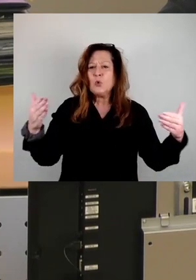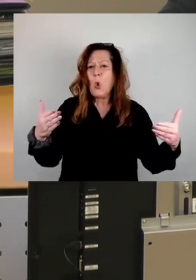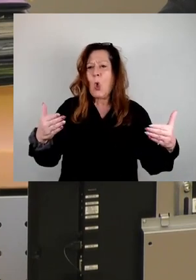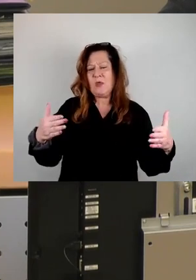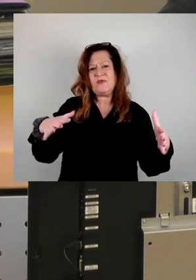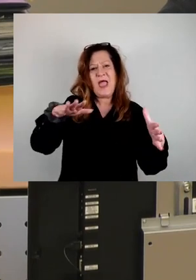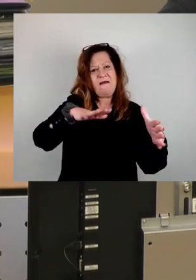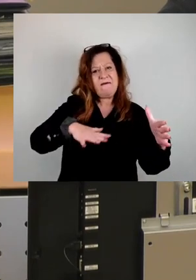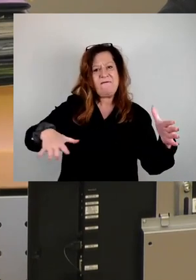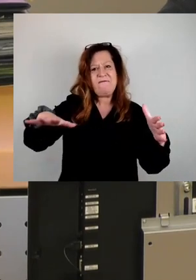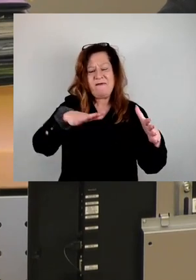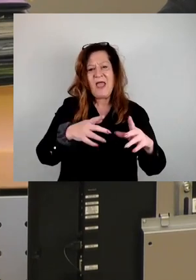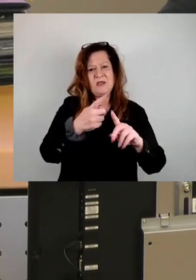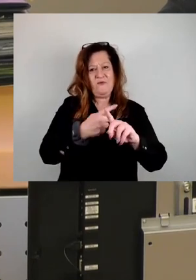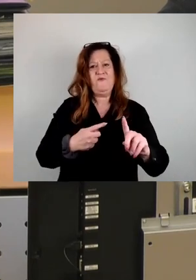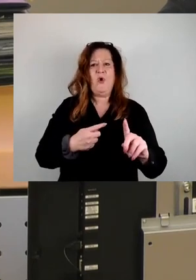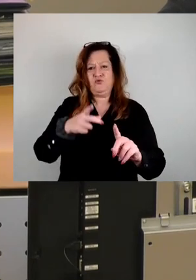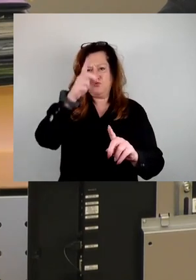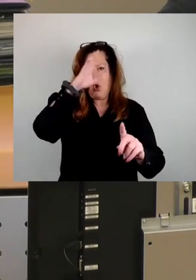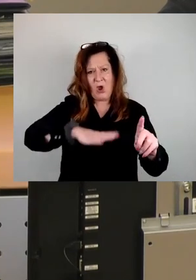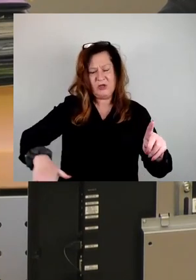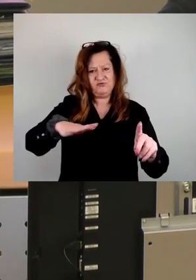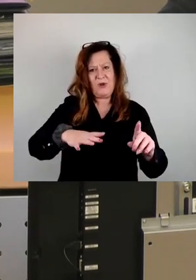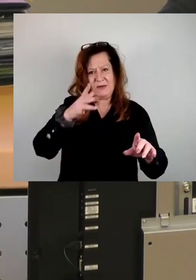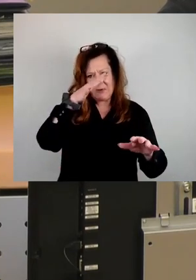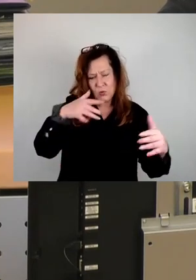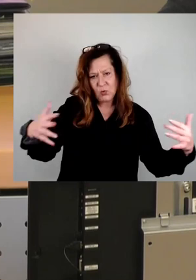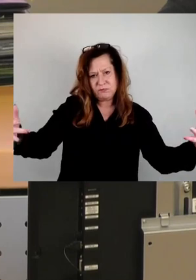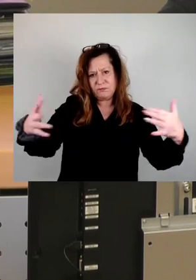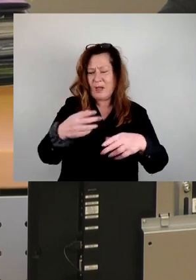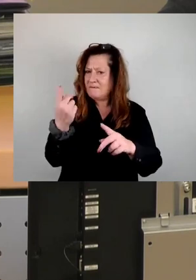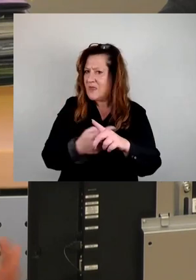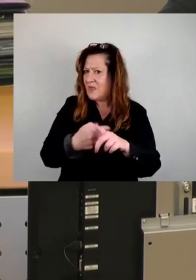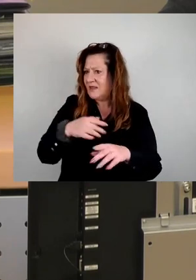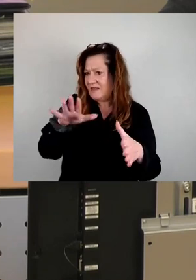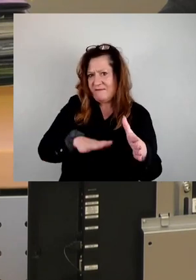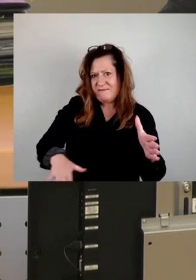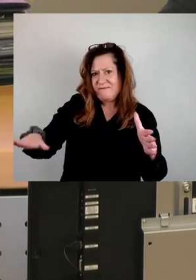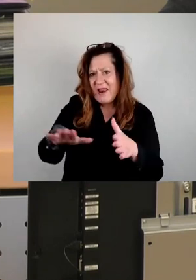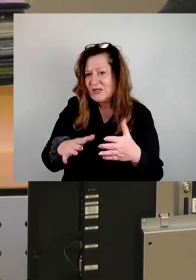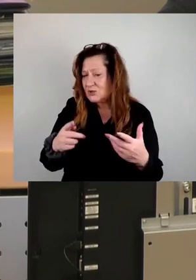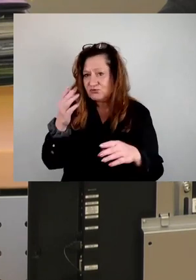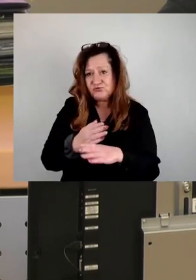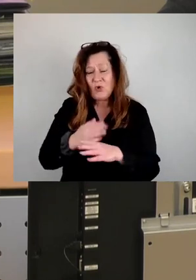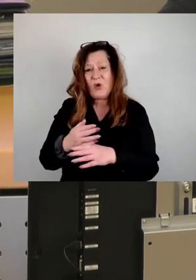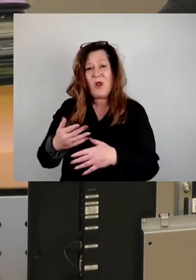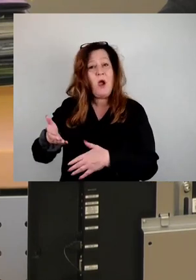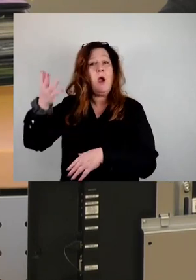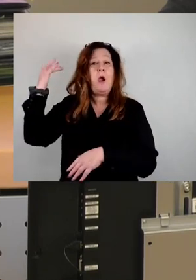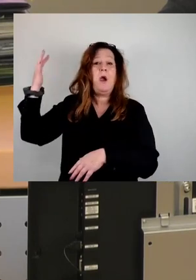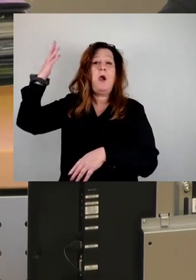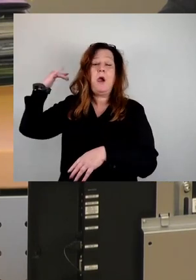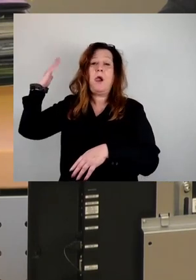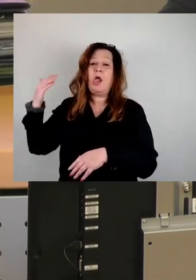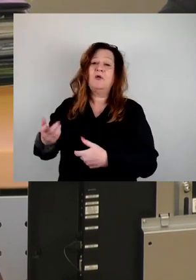Da kann man ja was draus machen. Damit kann man arbeiten. Und gerade, dass man diese Flächen jetzt nimmt, die über Jahrzehnte vernachlässigt worden sind und die wahrscheinlich